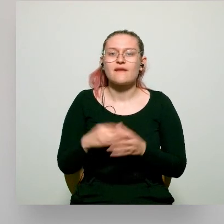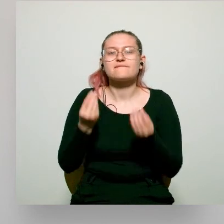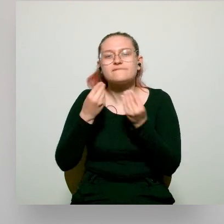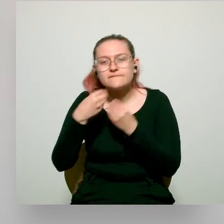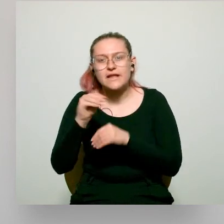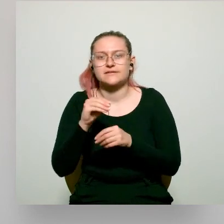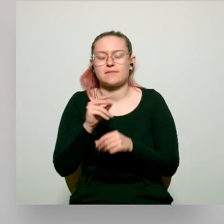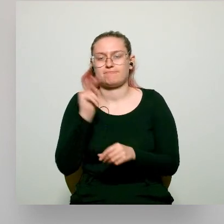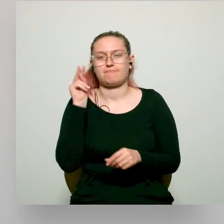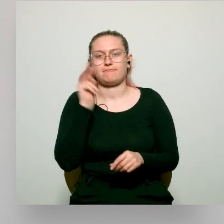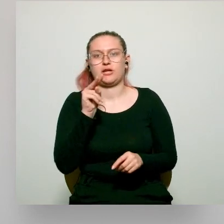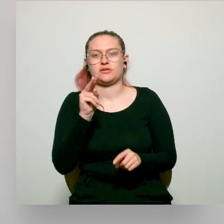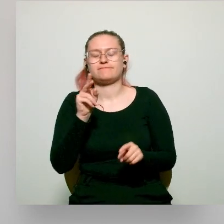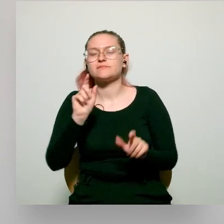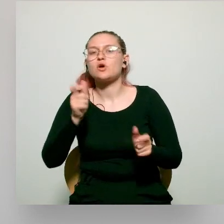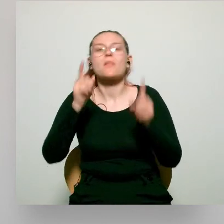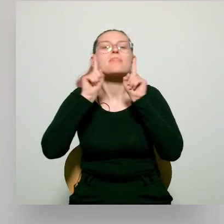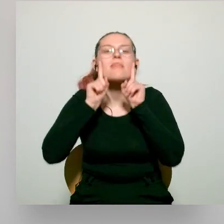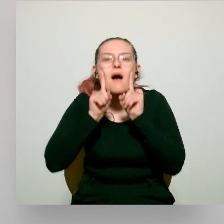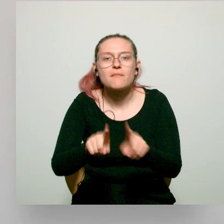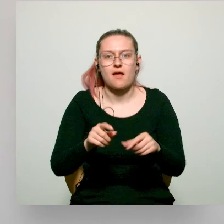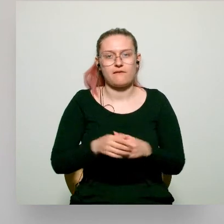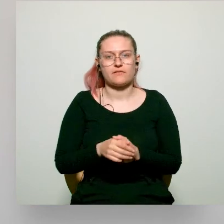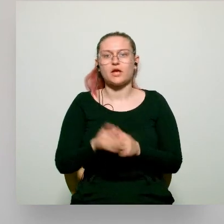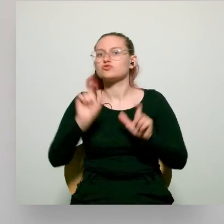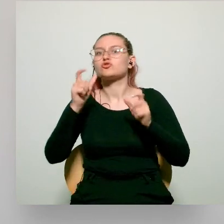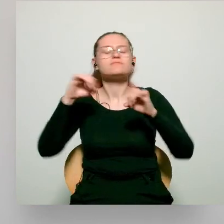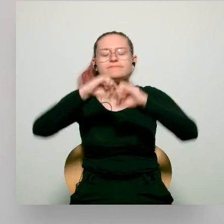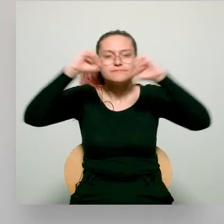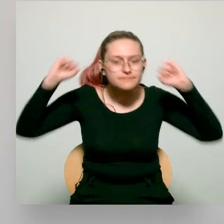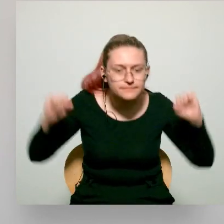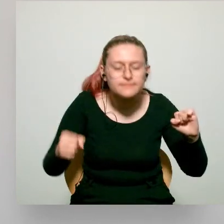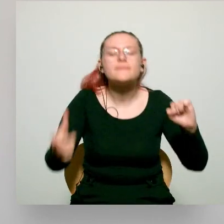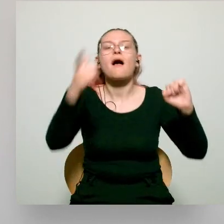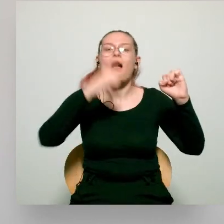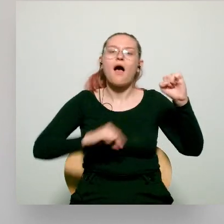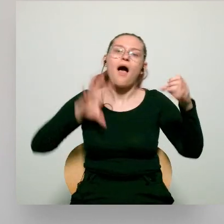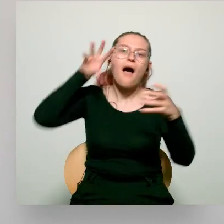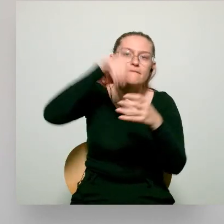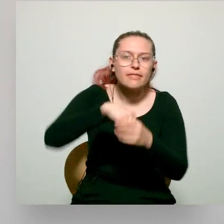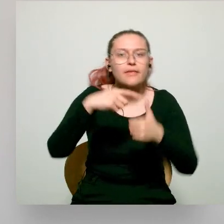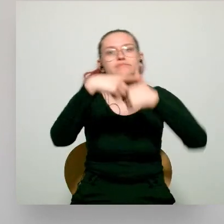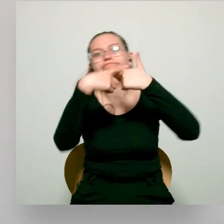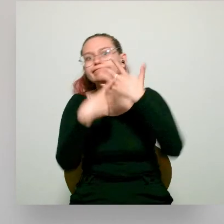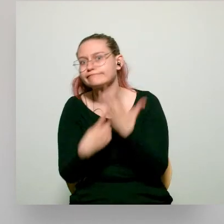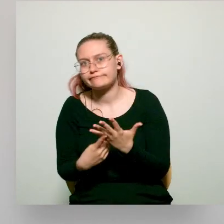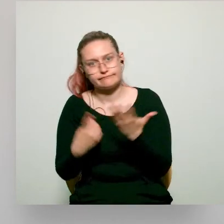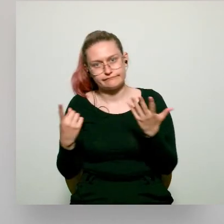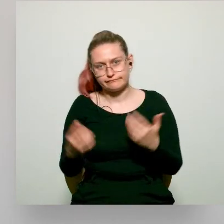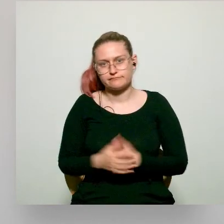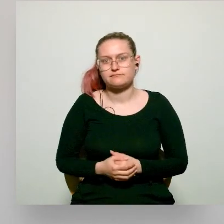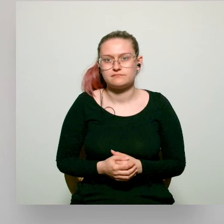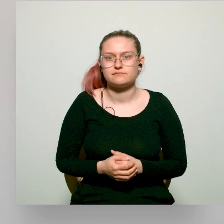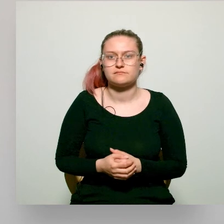spojrzenia i również przeżywania zniuansowanego spojrzenia na rzeczywistość z bardziej oczywiście również